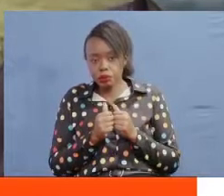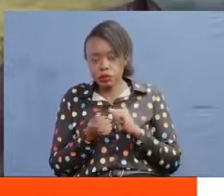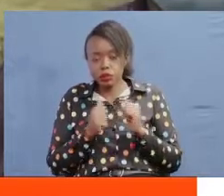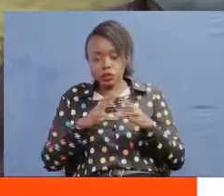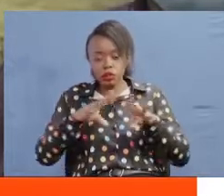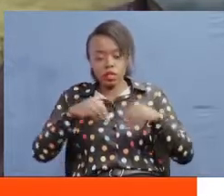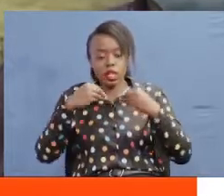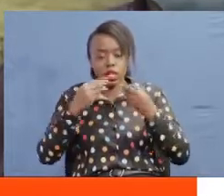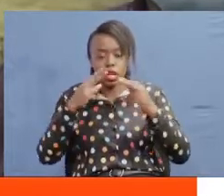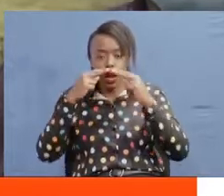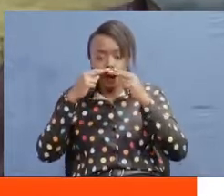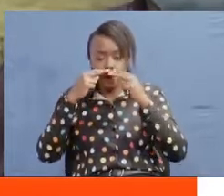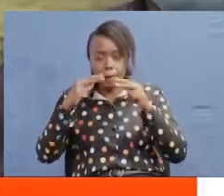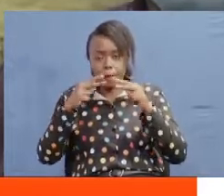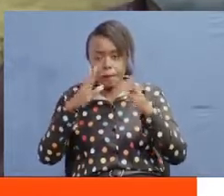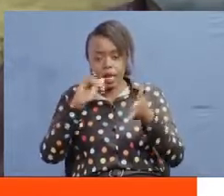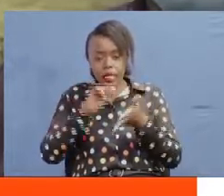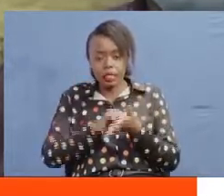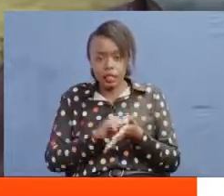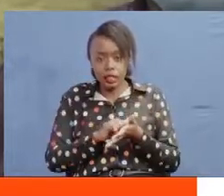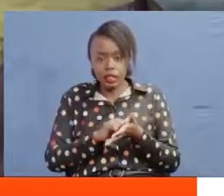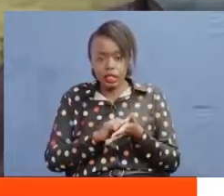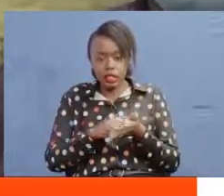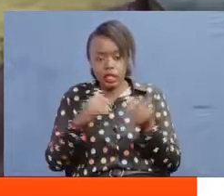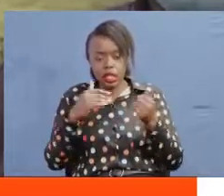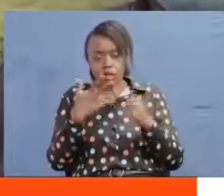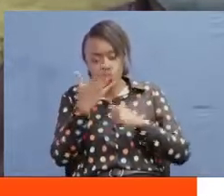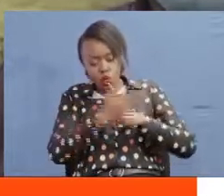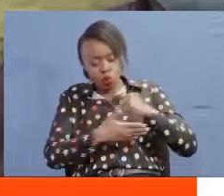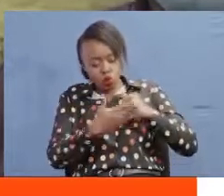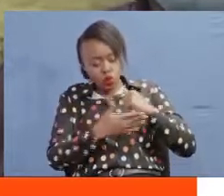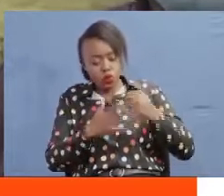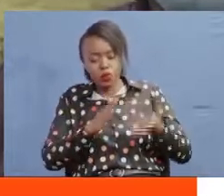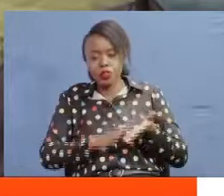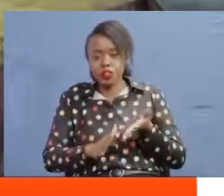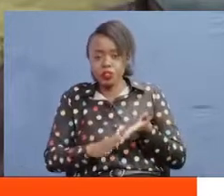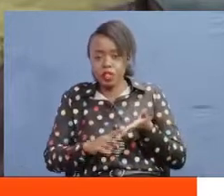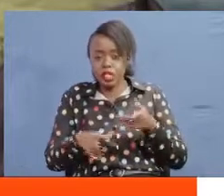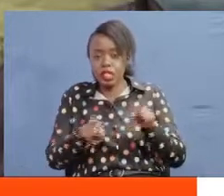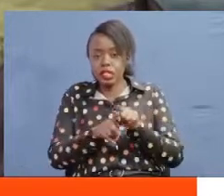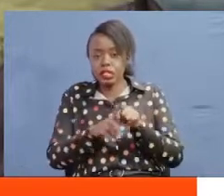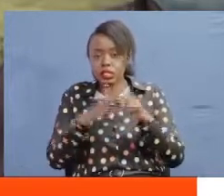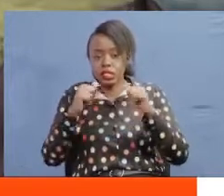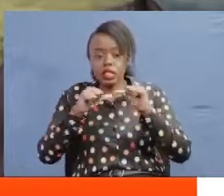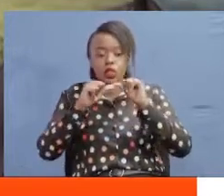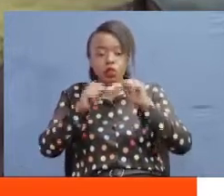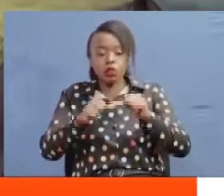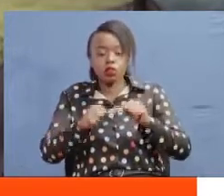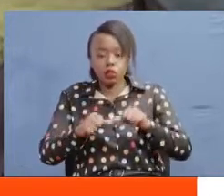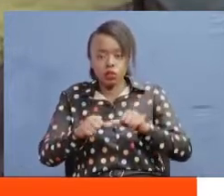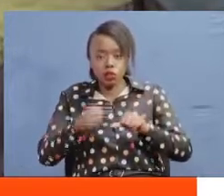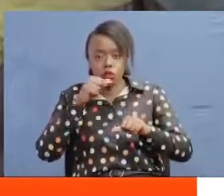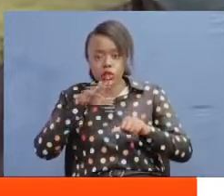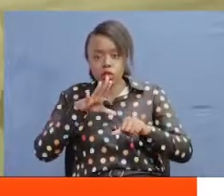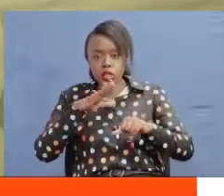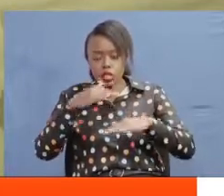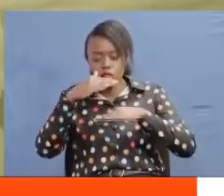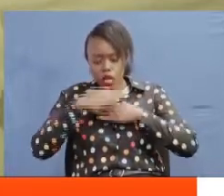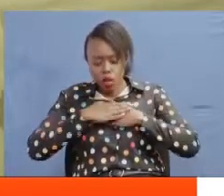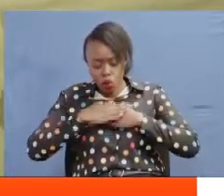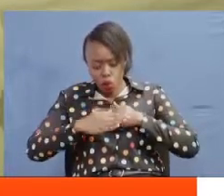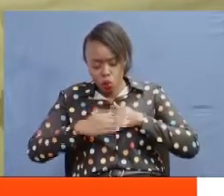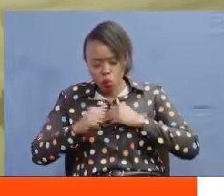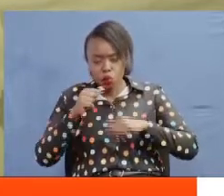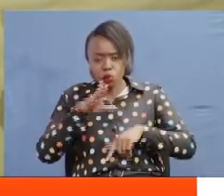kuwapa imani ya kwamba upasuaji utafanywa kwa haraka na wao wataweza kuendelea na kuheshimu dini yao. Na